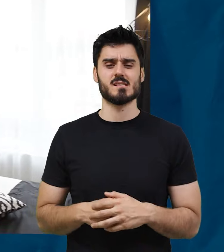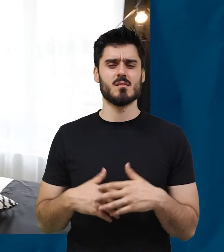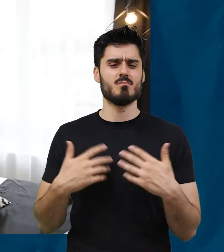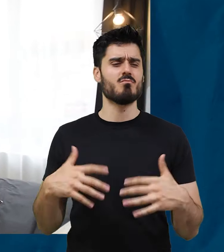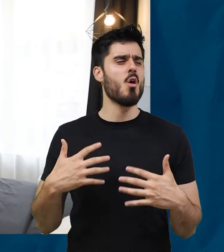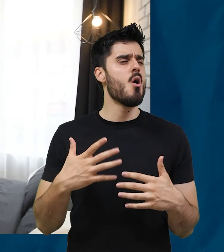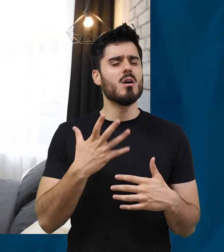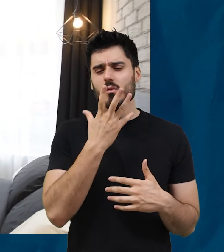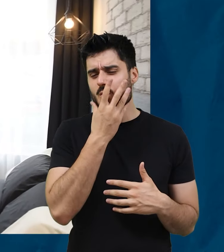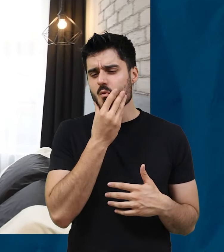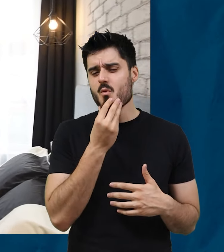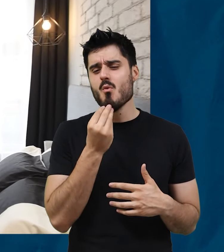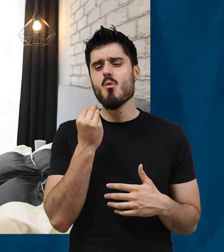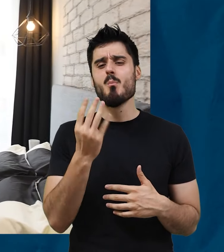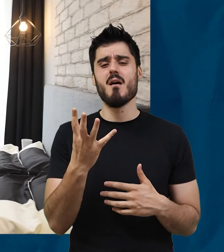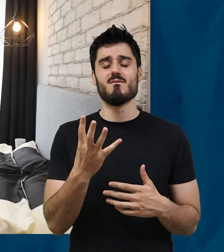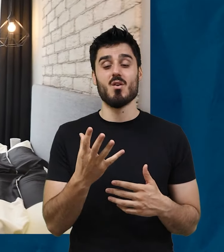Колко уютно!